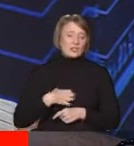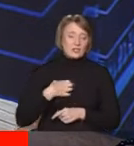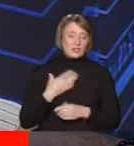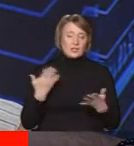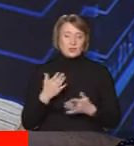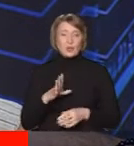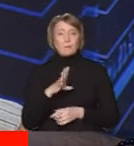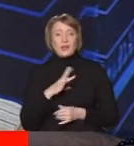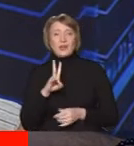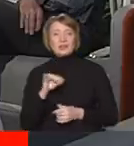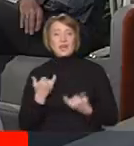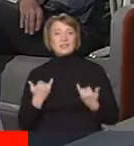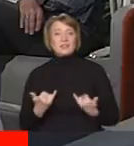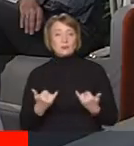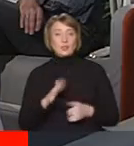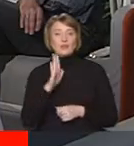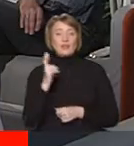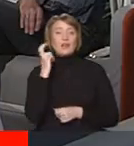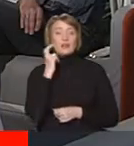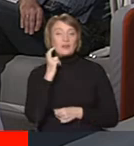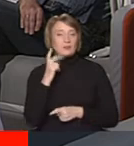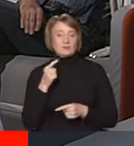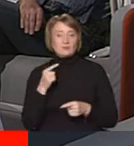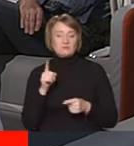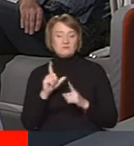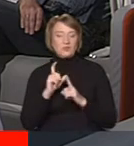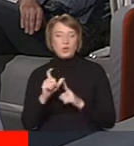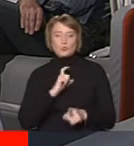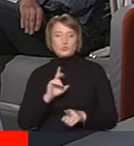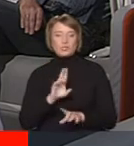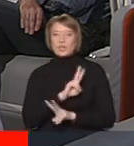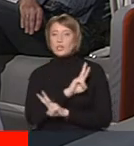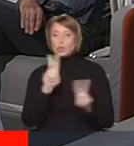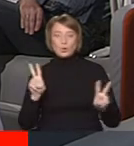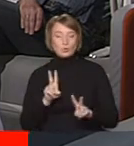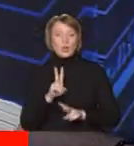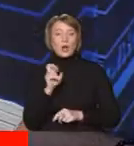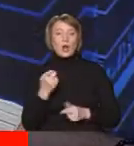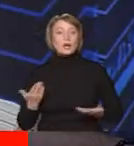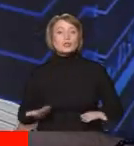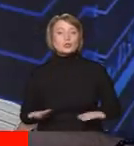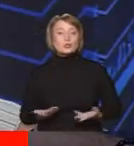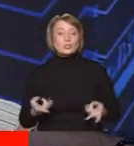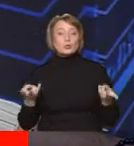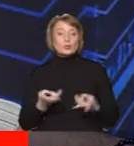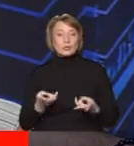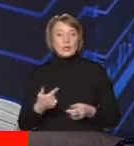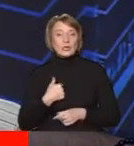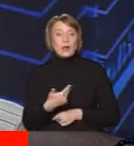на сегодня в Киеве, они не отвечали на этот вопрос, как нам жить вместе. Я хотел бы вам